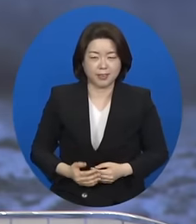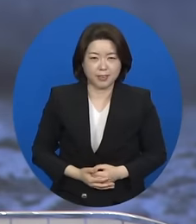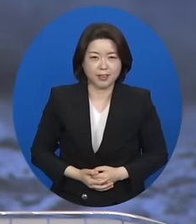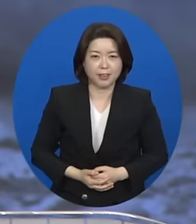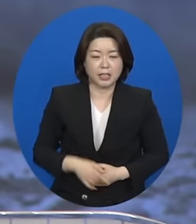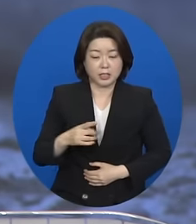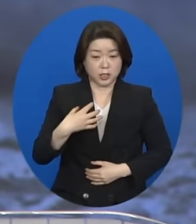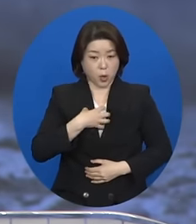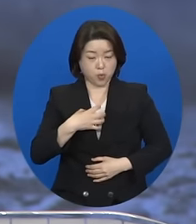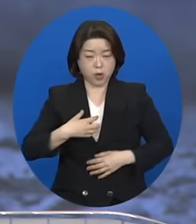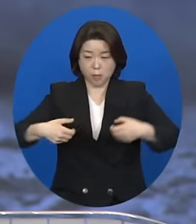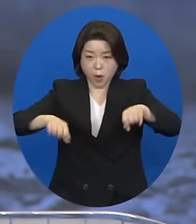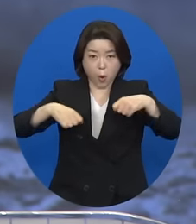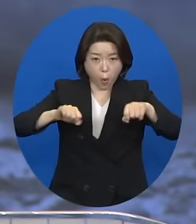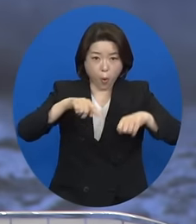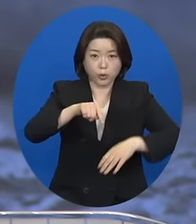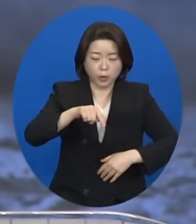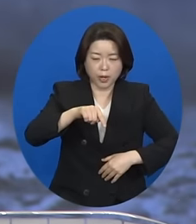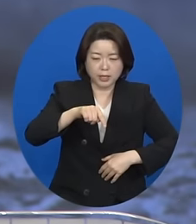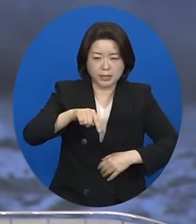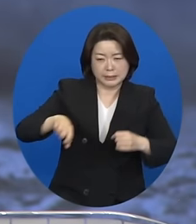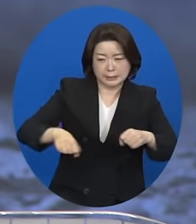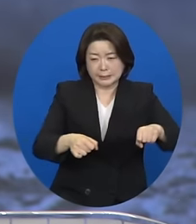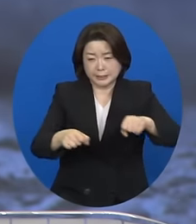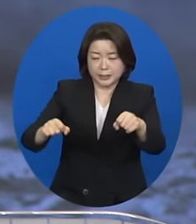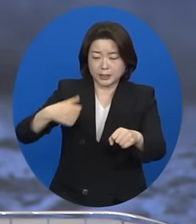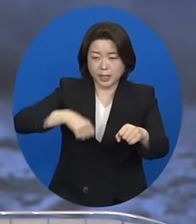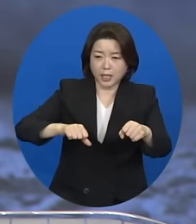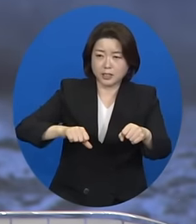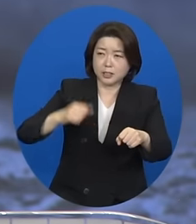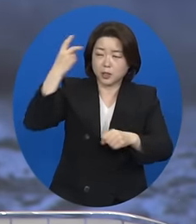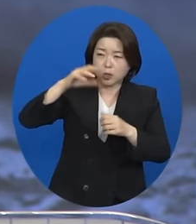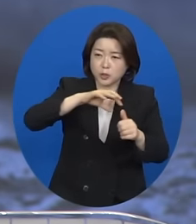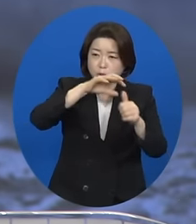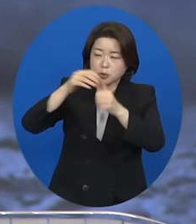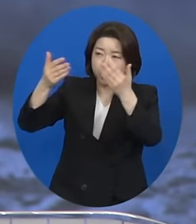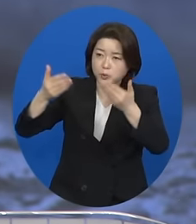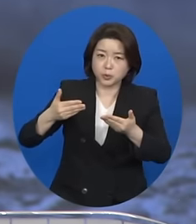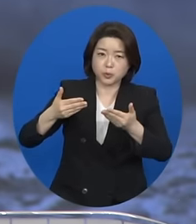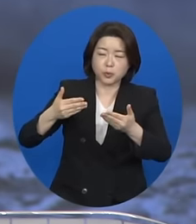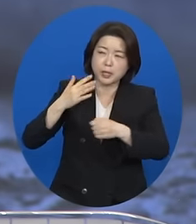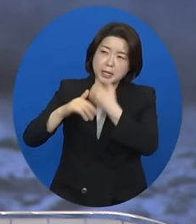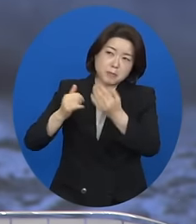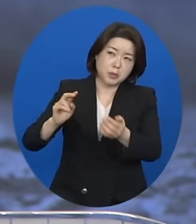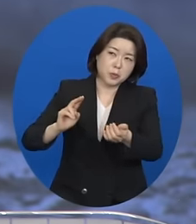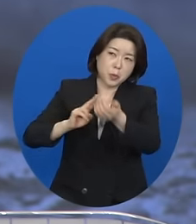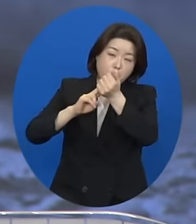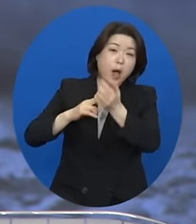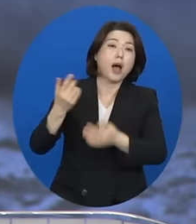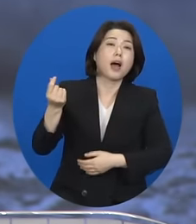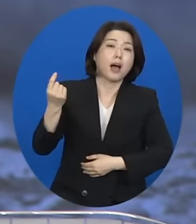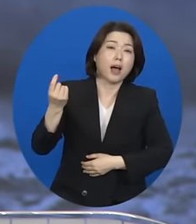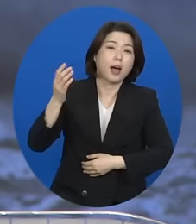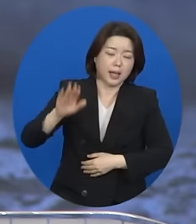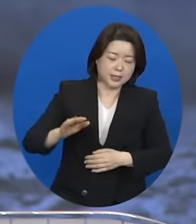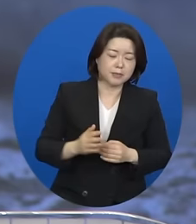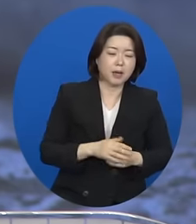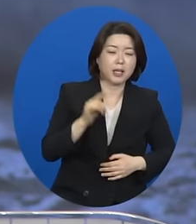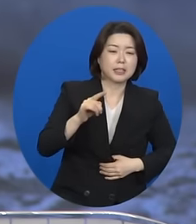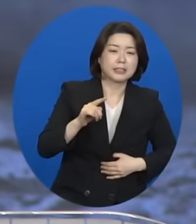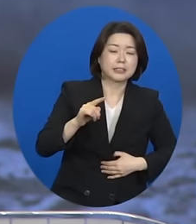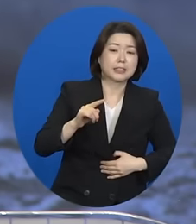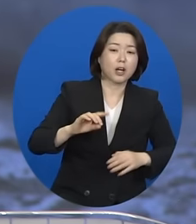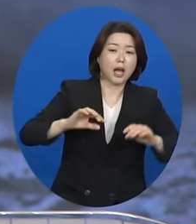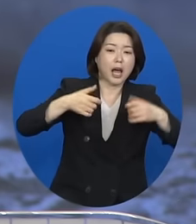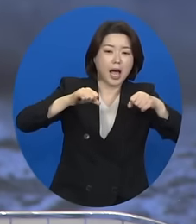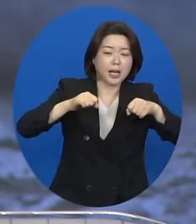그 위험한 오토바이 그 몰았던 아들을 지켜주신 것도 하나님의 놀라운 기적이지만 그 아들을 이름에도